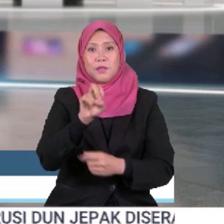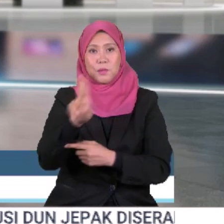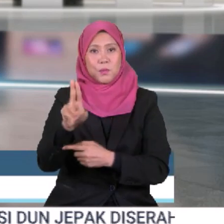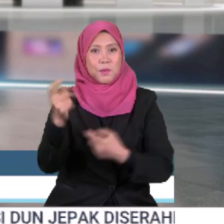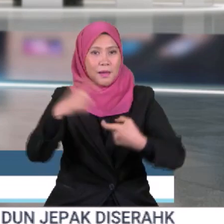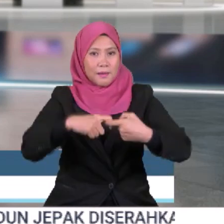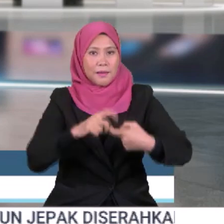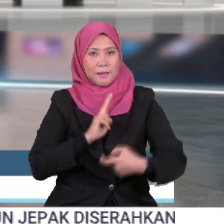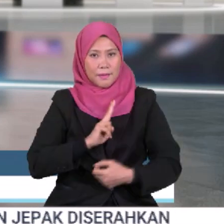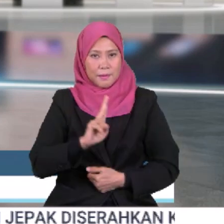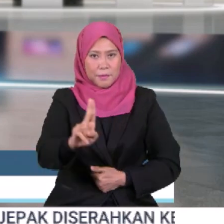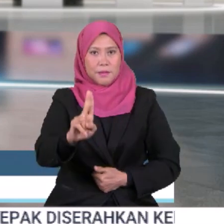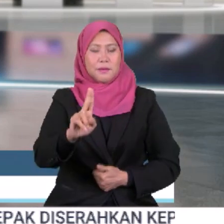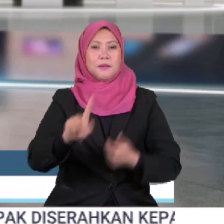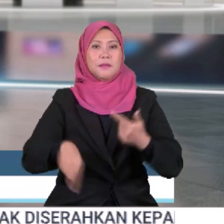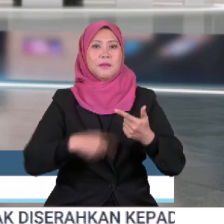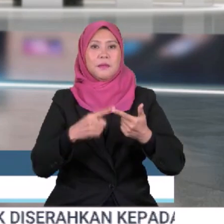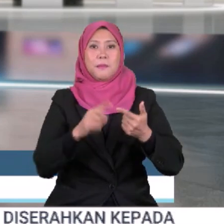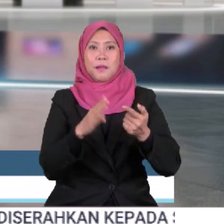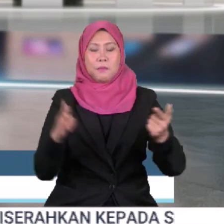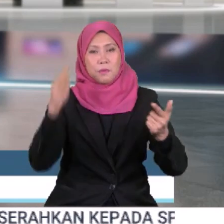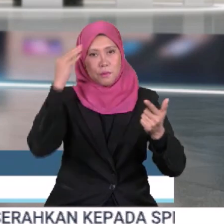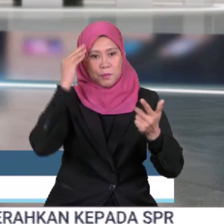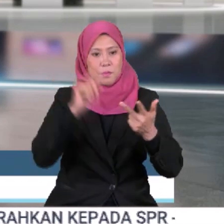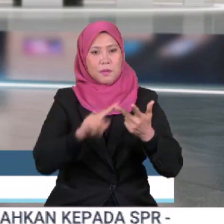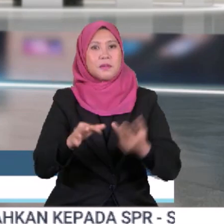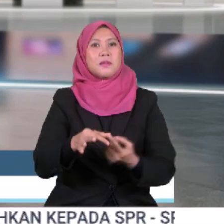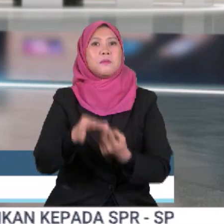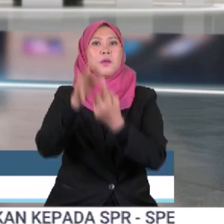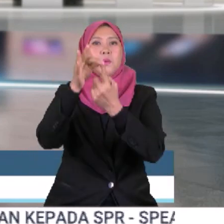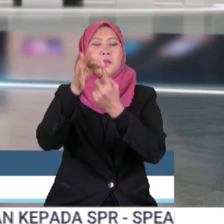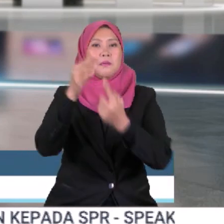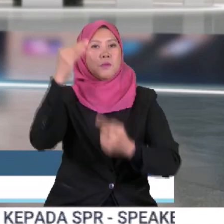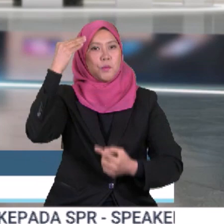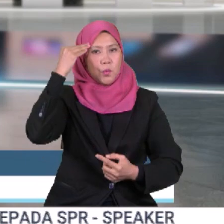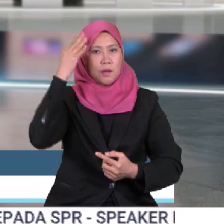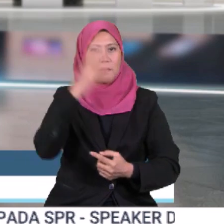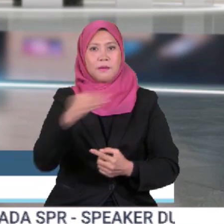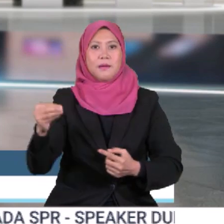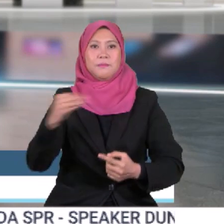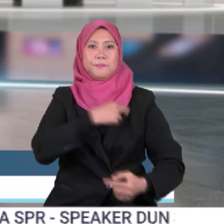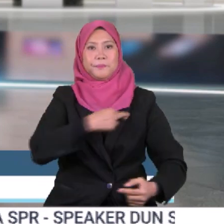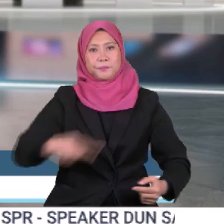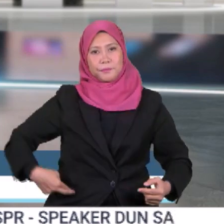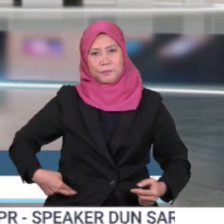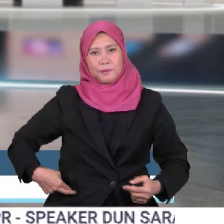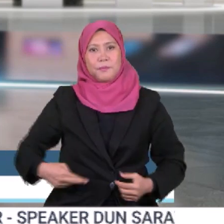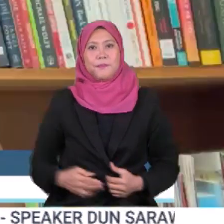berkaitan dengan agama, kedudukan bahasa Melayu, keistimewaan Bumi Putera dan kedudukan Raja.